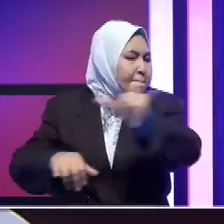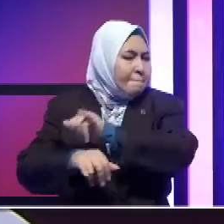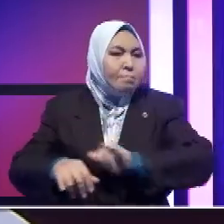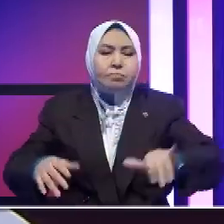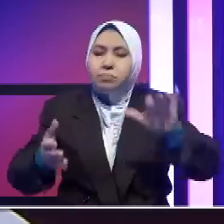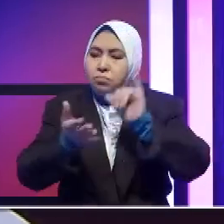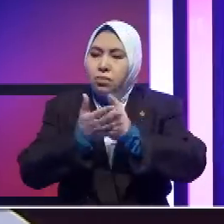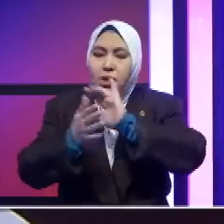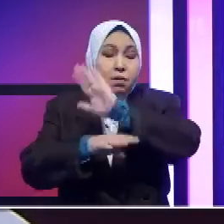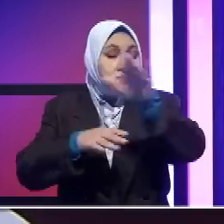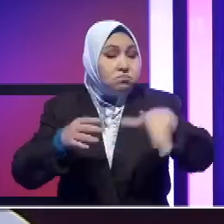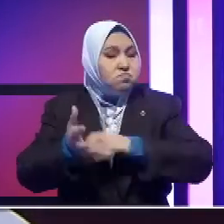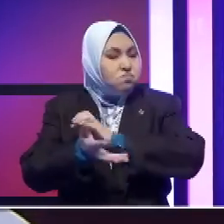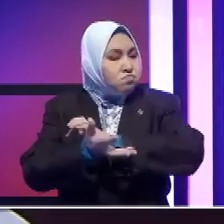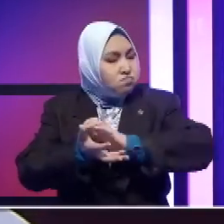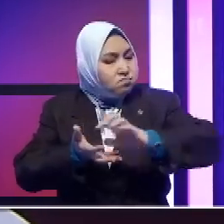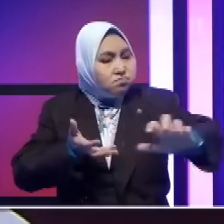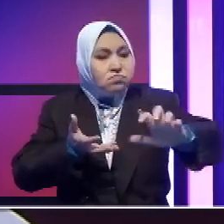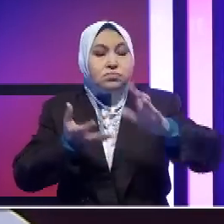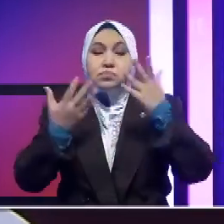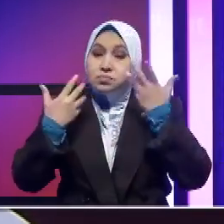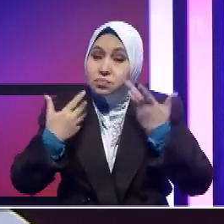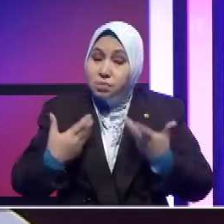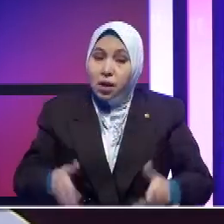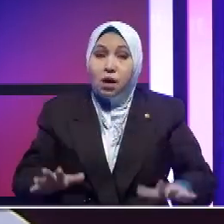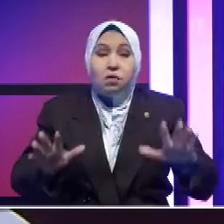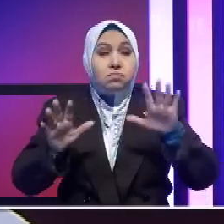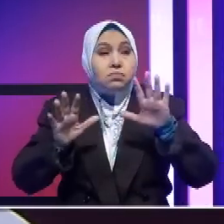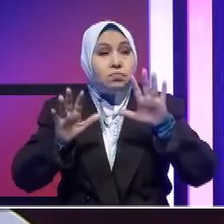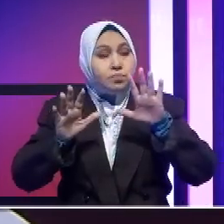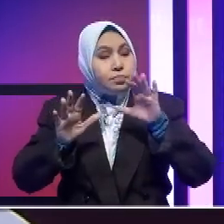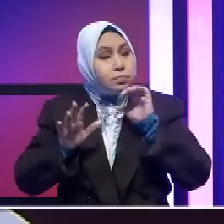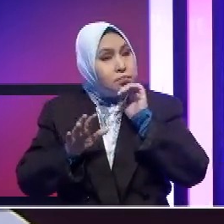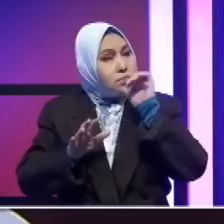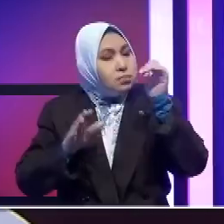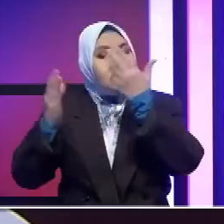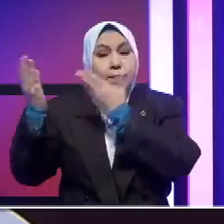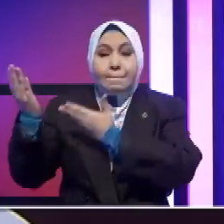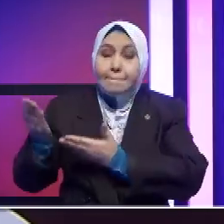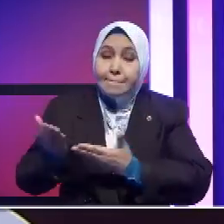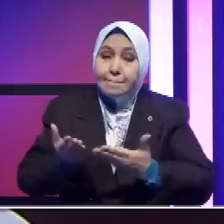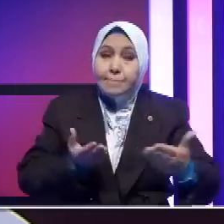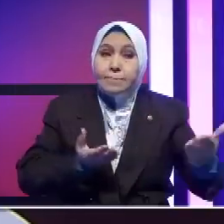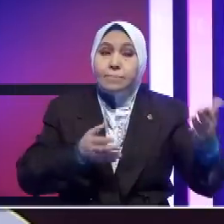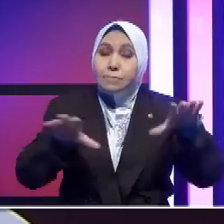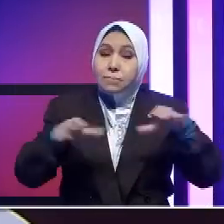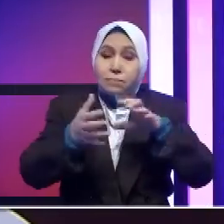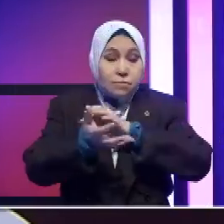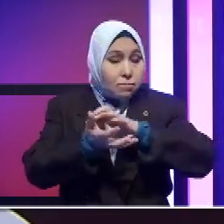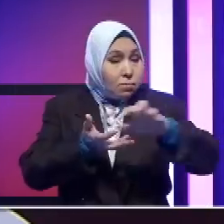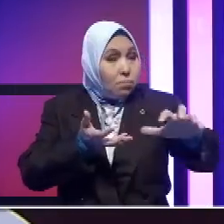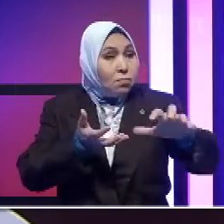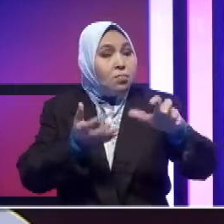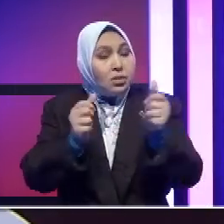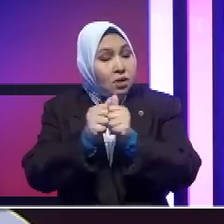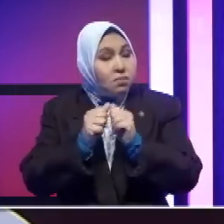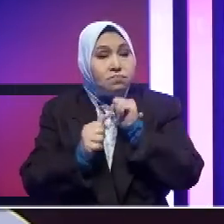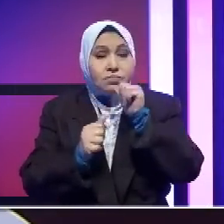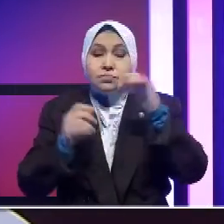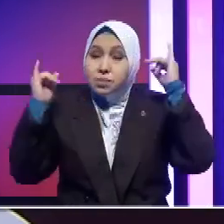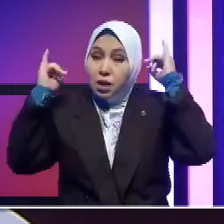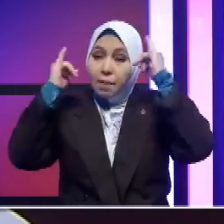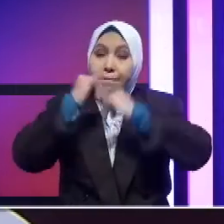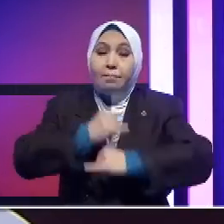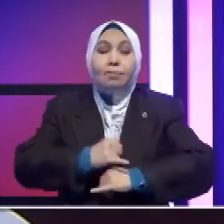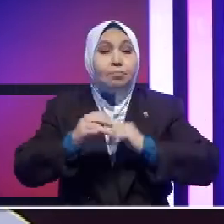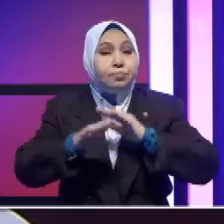mereka itu dihancurkan apabila mereka ini tidak membawa ataupun membuat kerosakan dengan tidak beribadah kepada